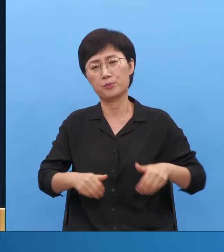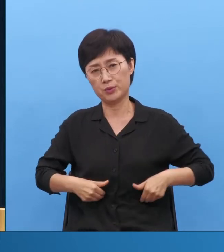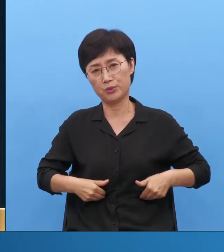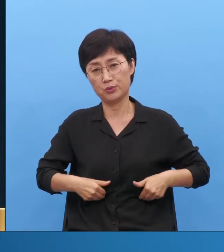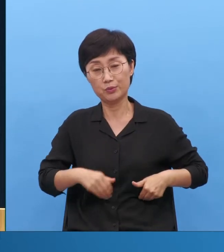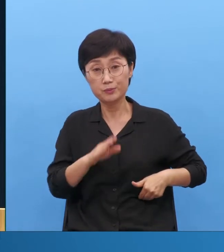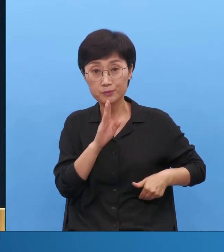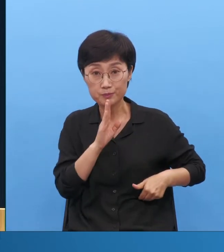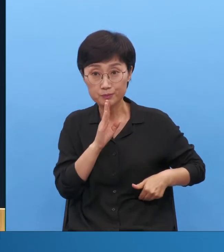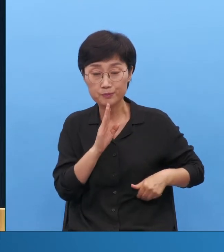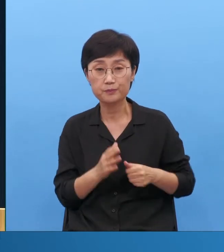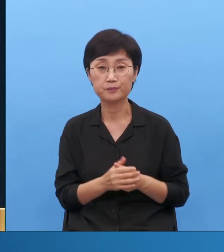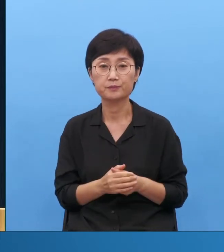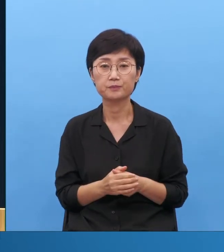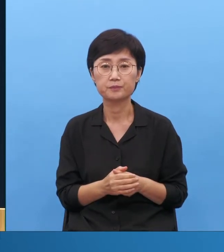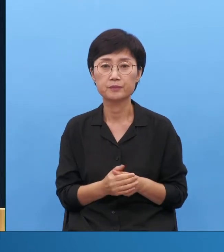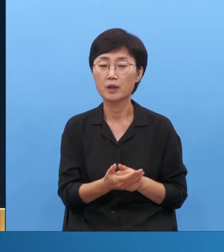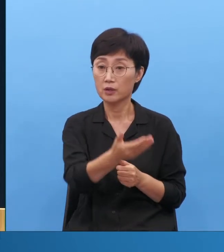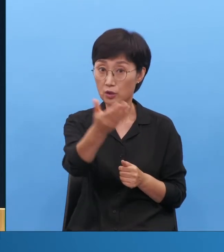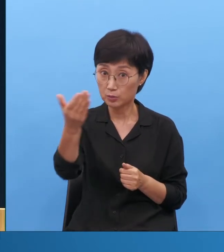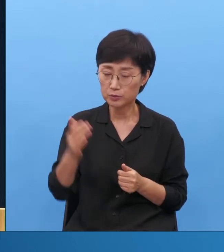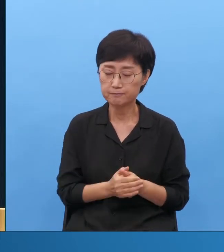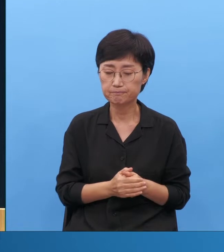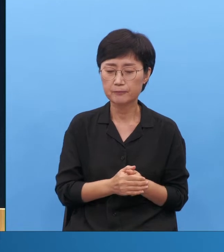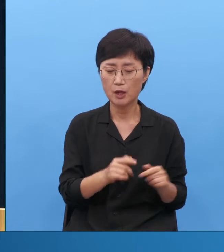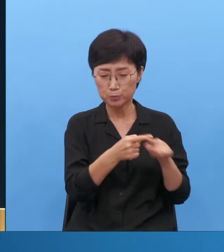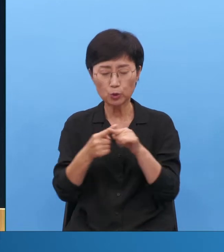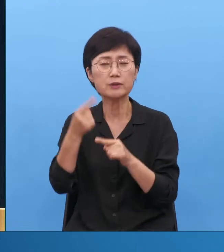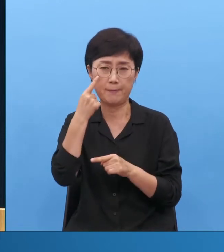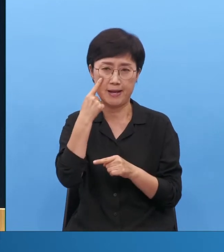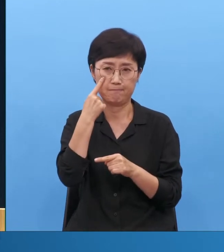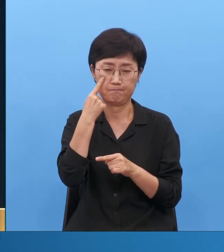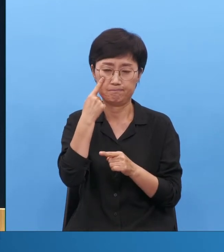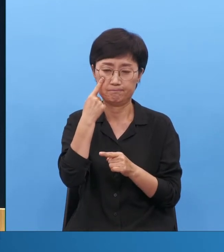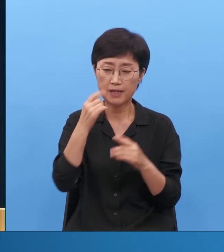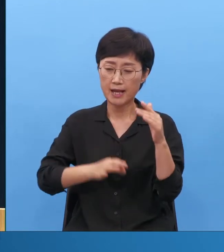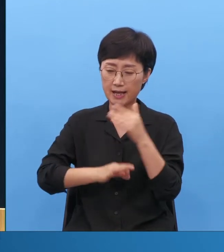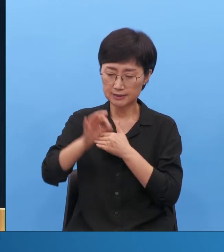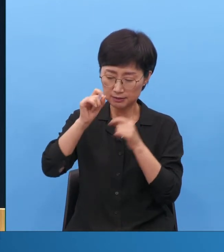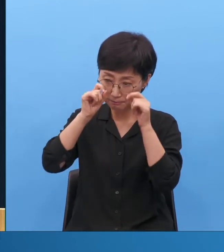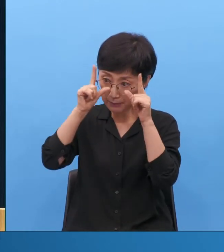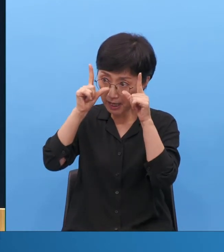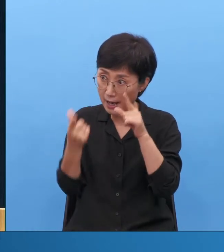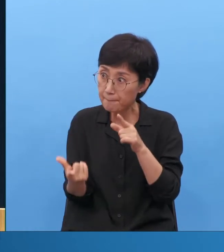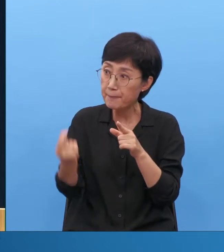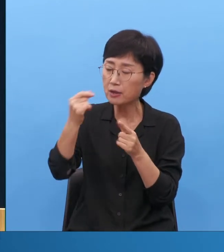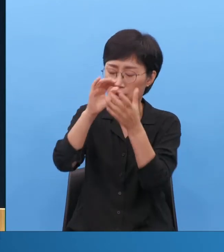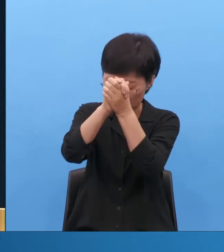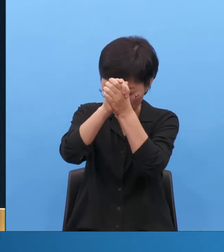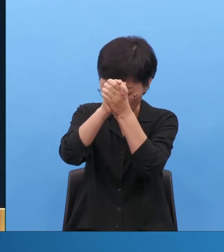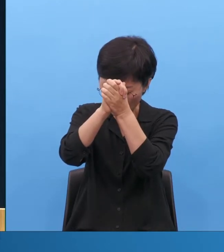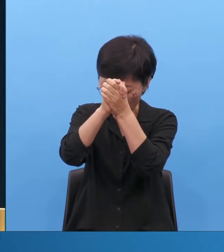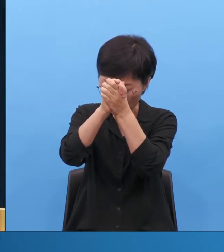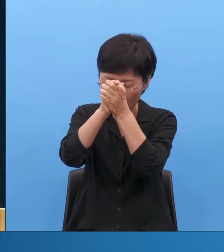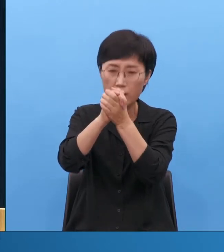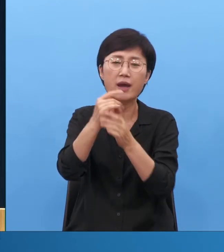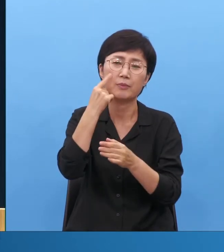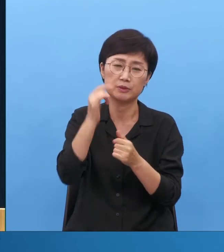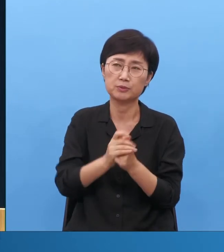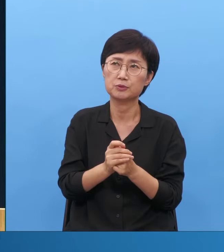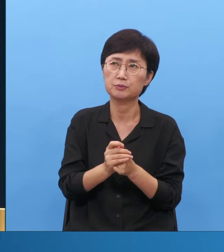It's an amazing thing. 그냥 하세요. 아침에 눈 딱 뜨면요, 이 기도부터 하세요. So just do this. Wake up in the morning and 여러분, pray this prayer 거듭난 first. 구원받은